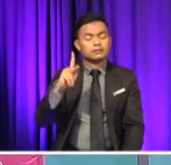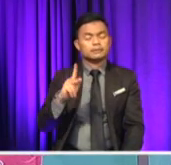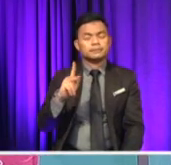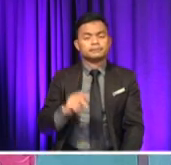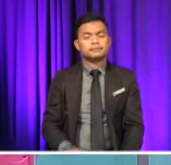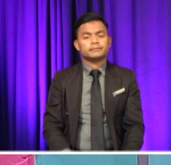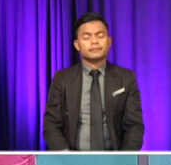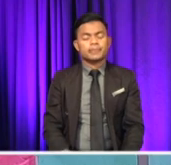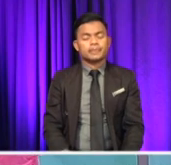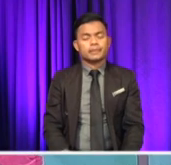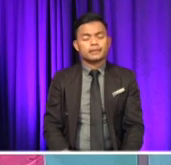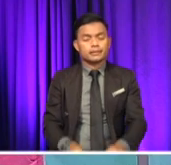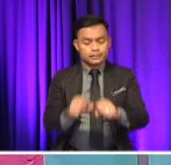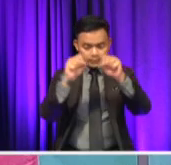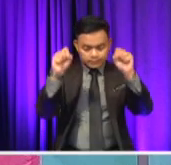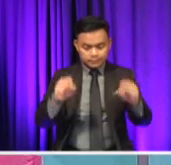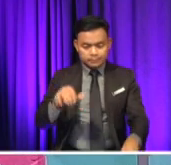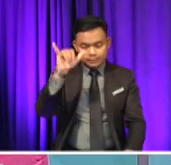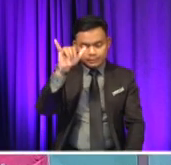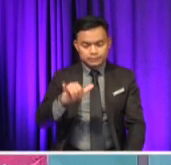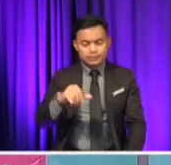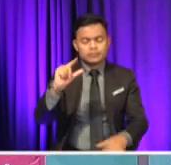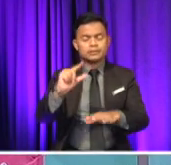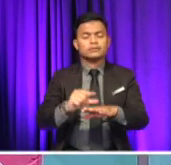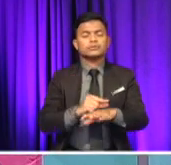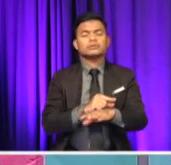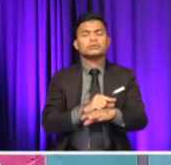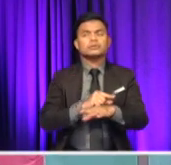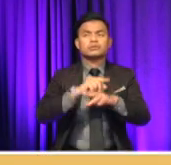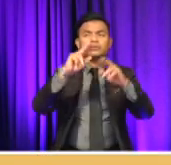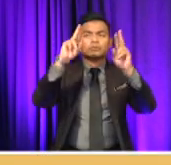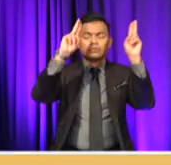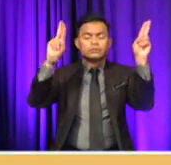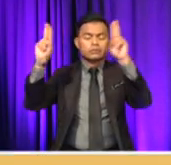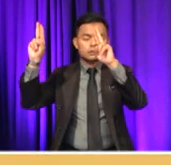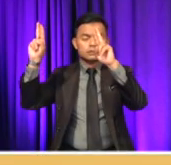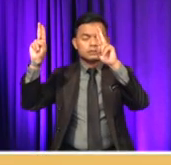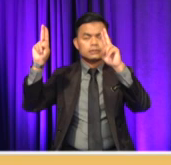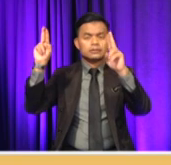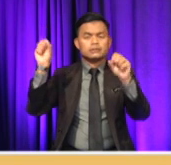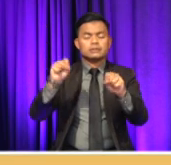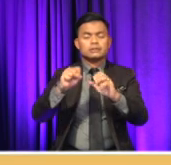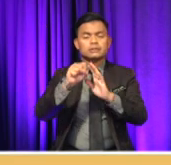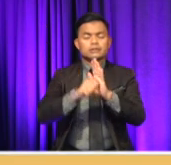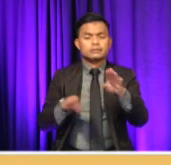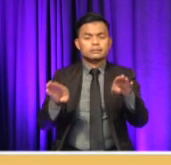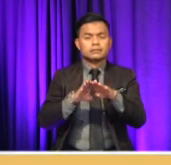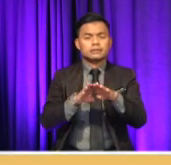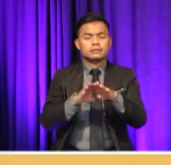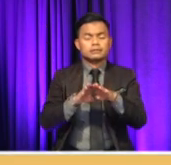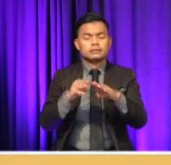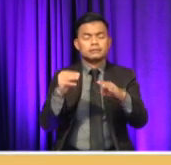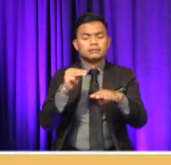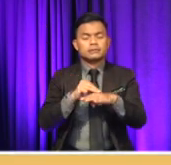menggunakan sebagai medium pemindahan kuasa ke sistem United digunakan digunakan